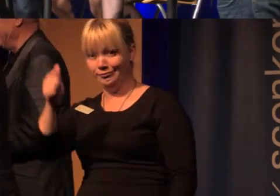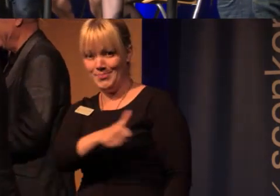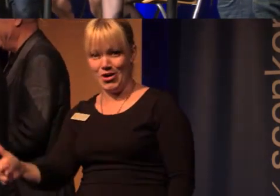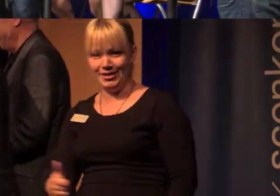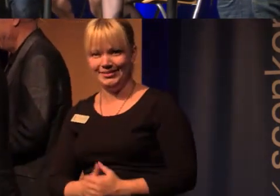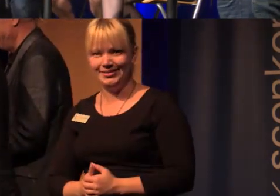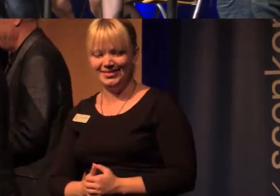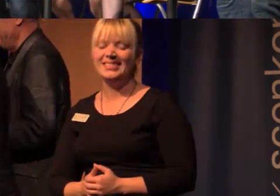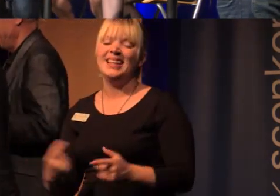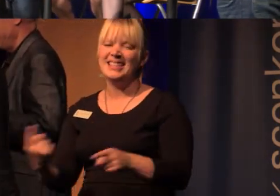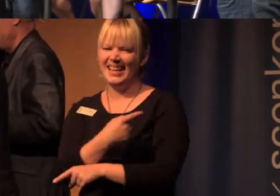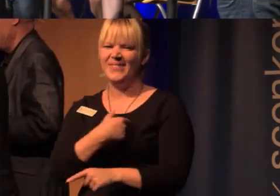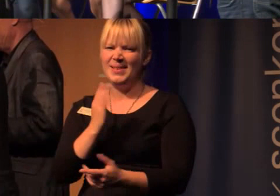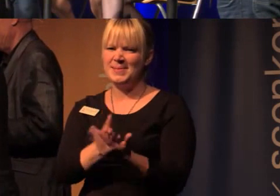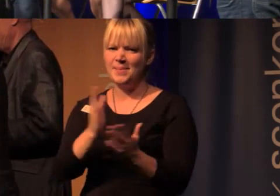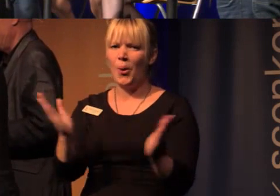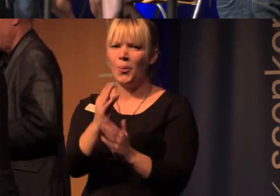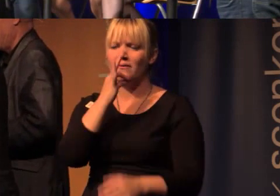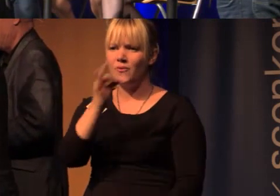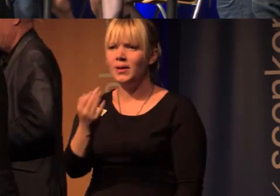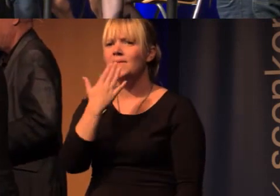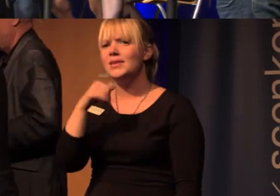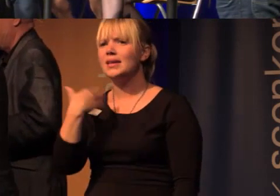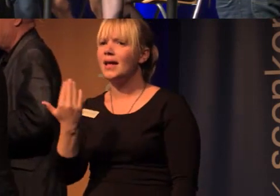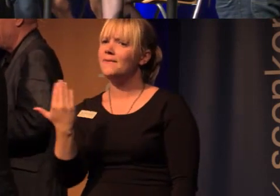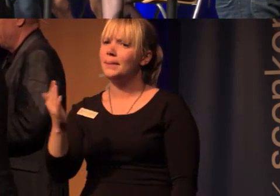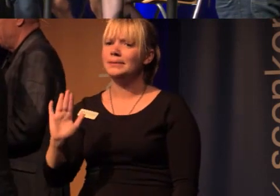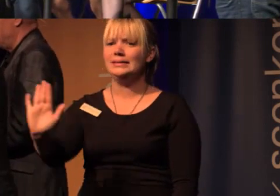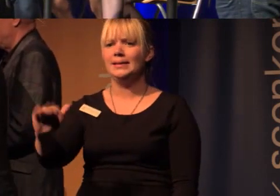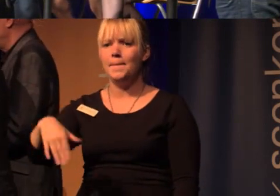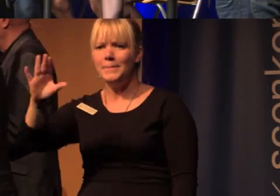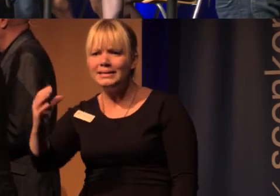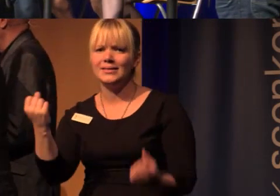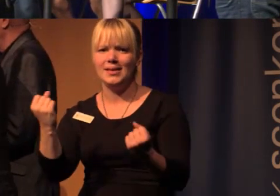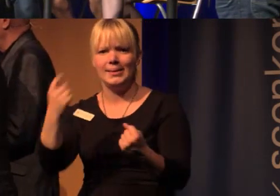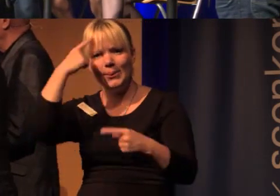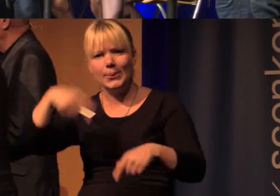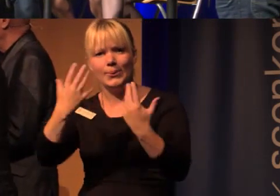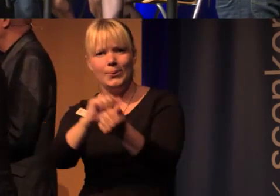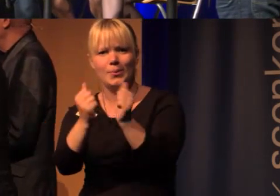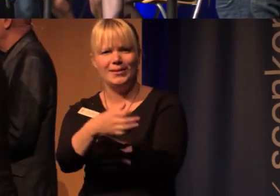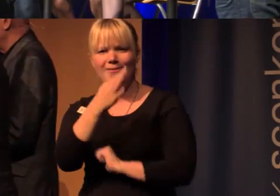den korta frågan om vilken är framtidens viktigaste kulturpolitiska fråga?